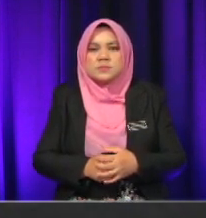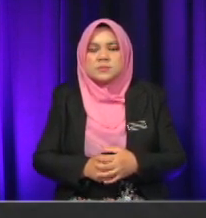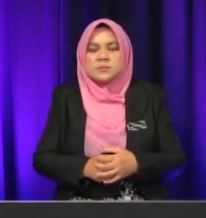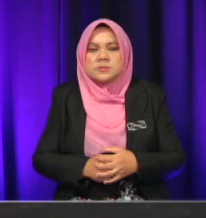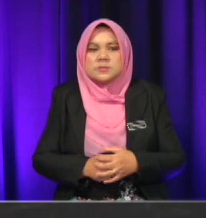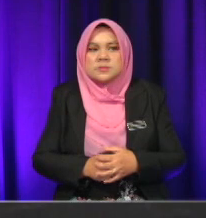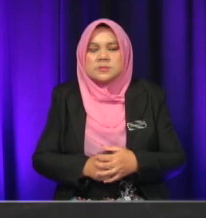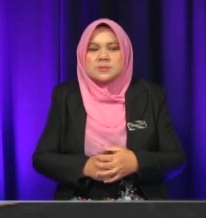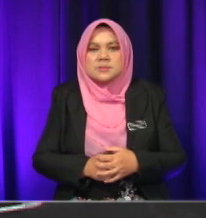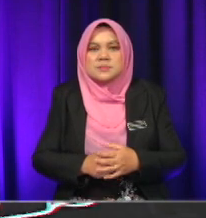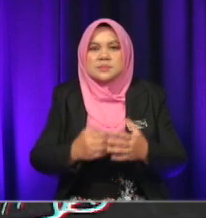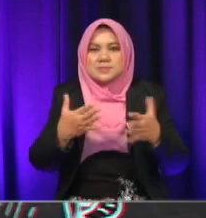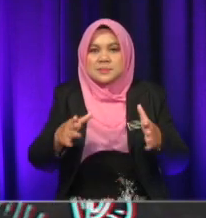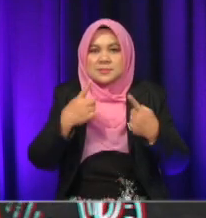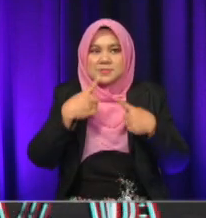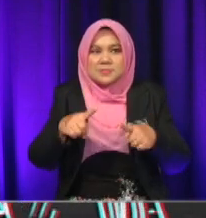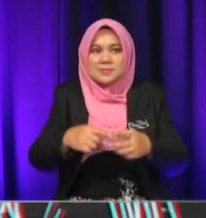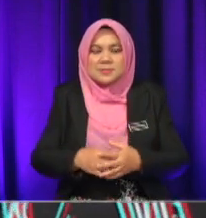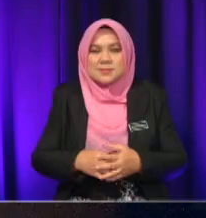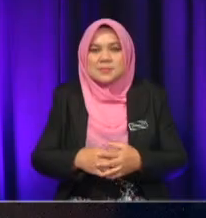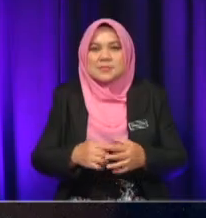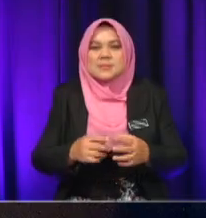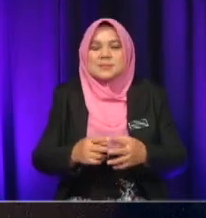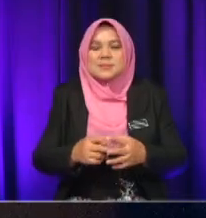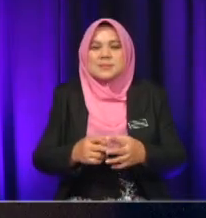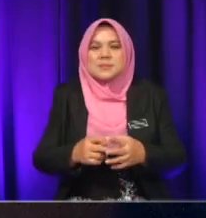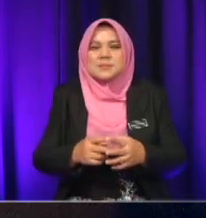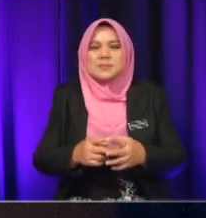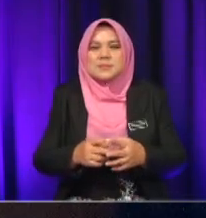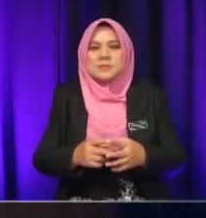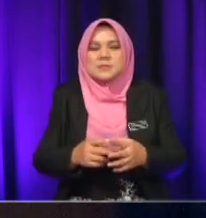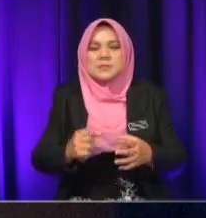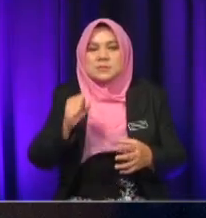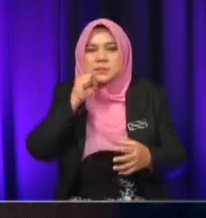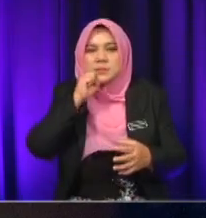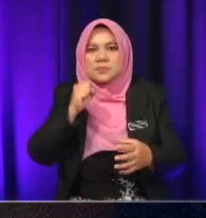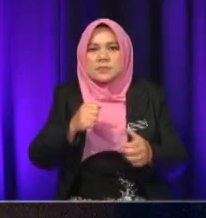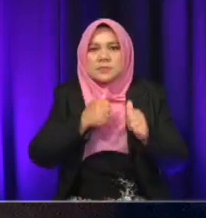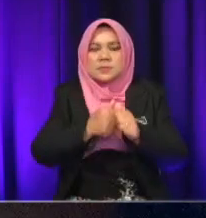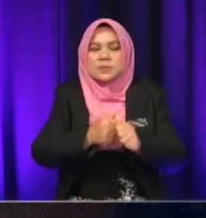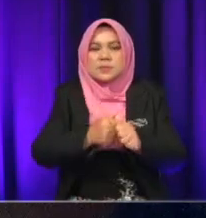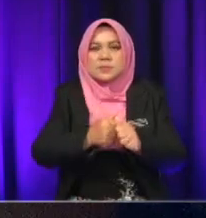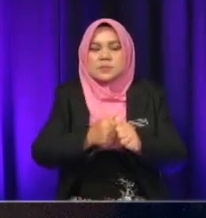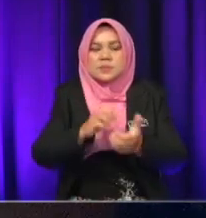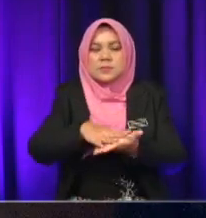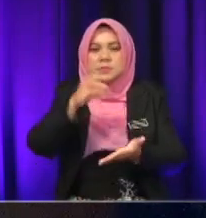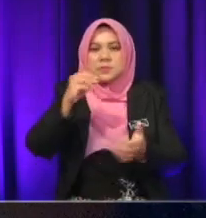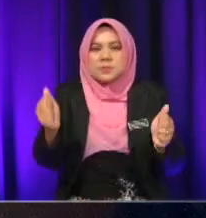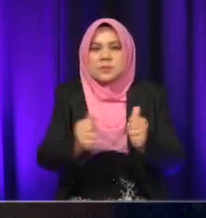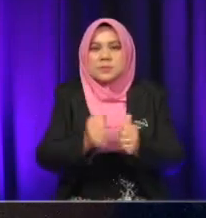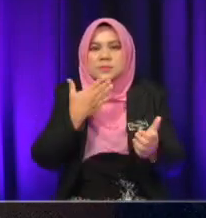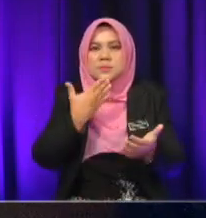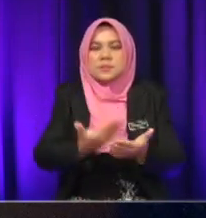jawab. Alamak, saya terlalu seronok. Tujuh. Maksudnya Syafika dapat mengikuti sesi pembelajaran kita dengan